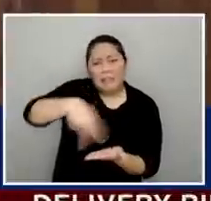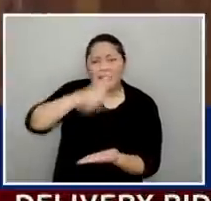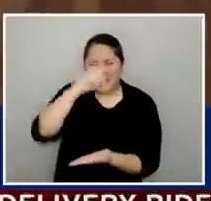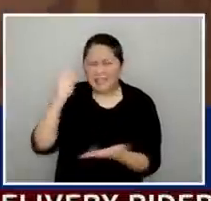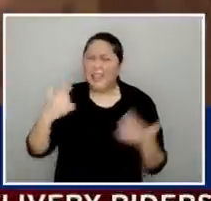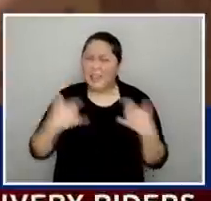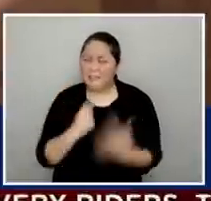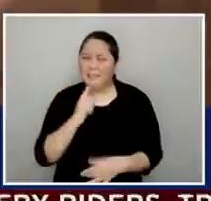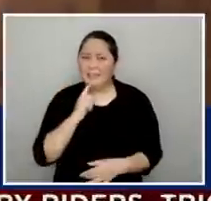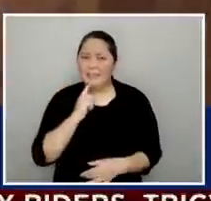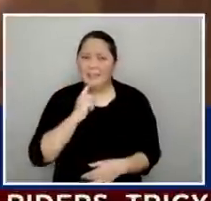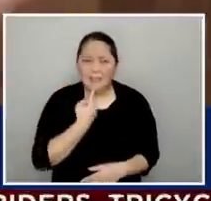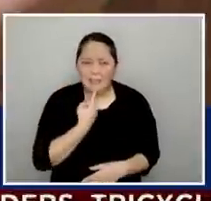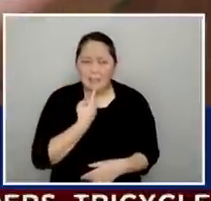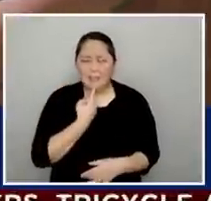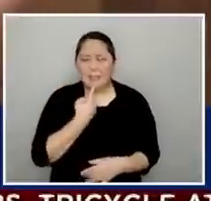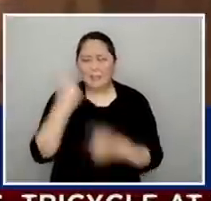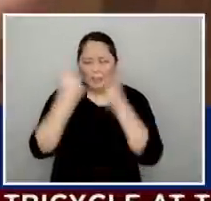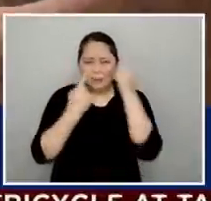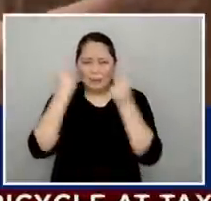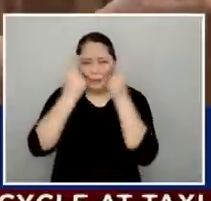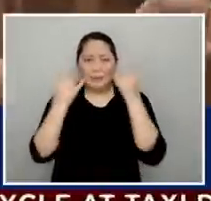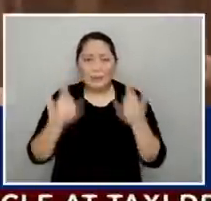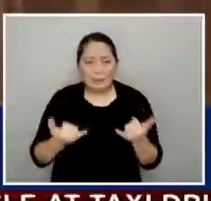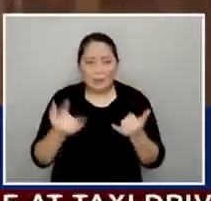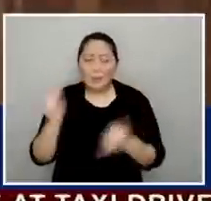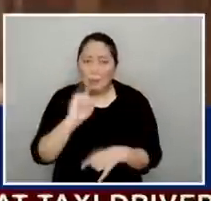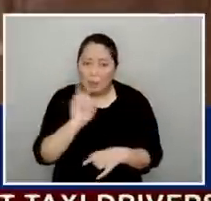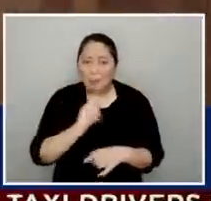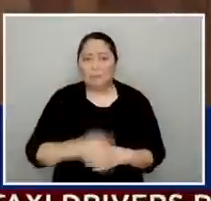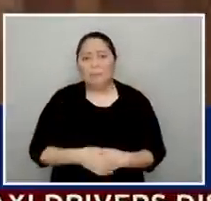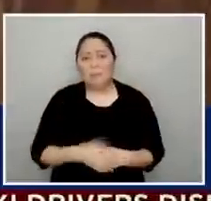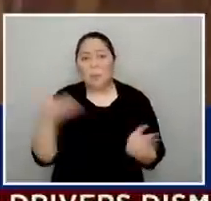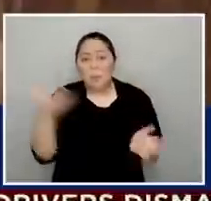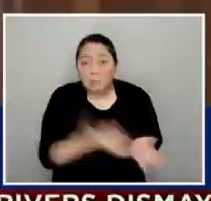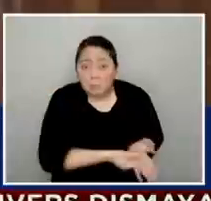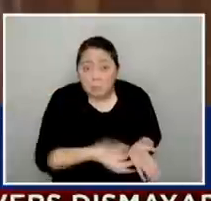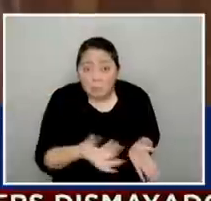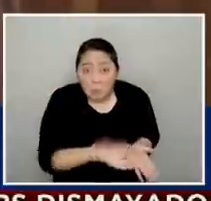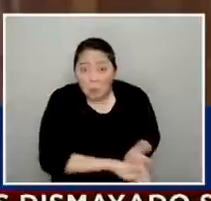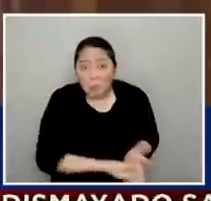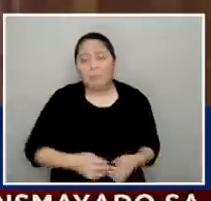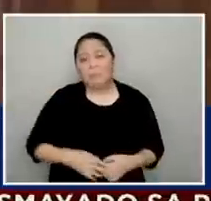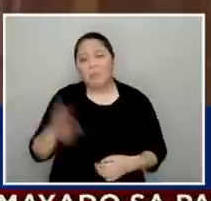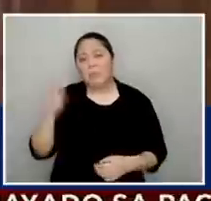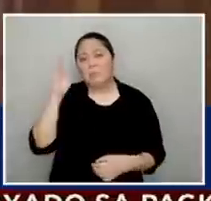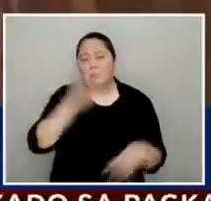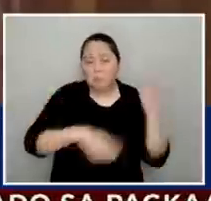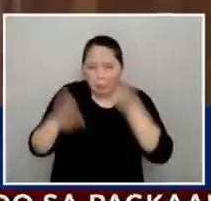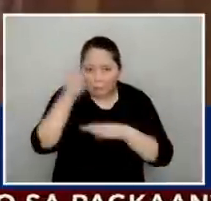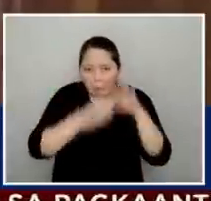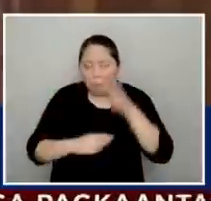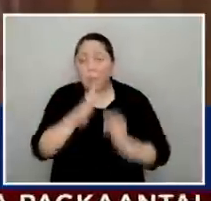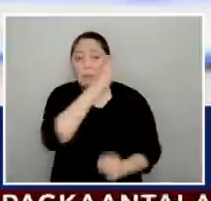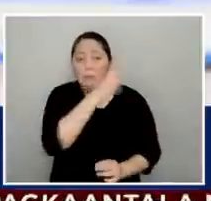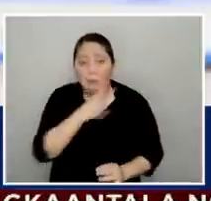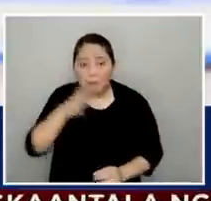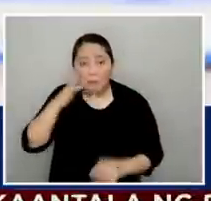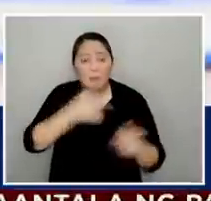kakulangan og focus sa atong agriculture and fisheries, puro importasyon, kakulangan sa